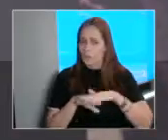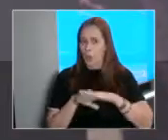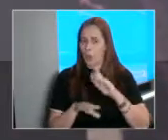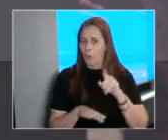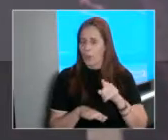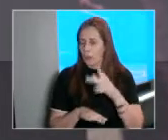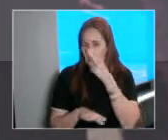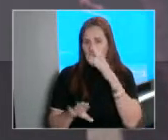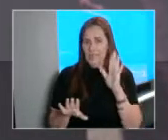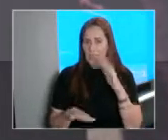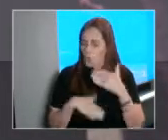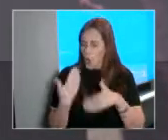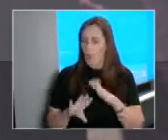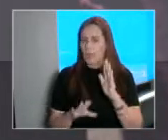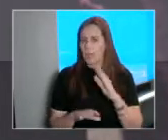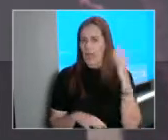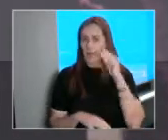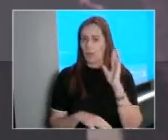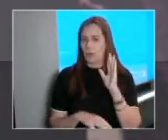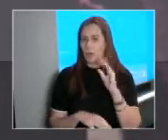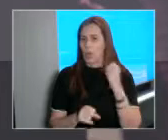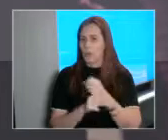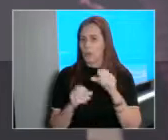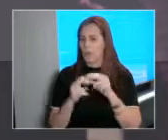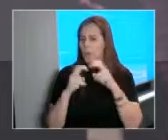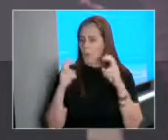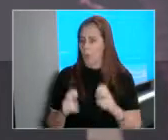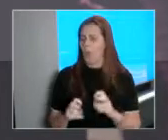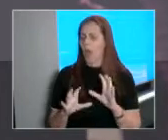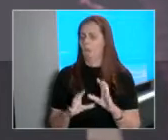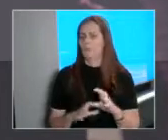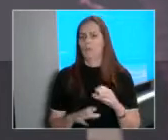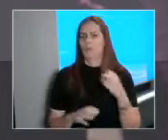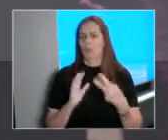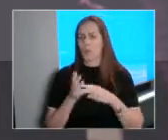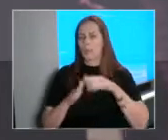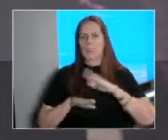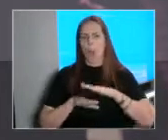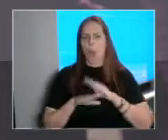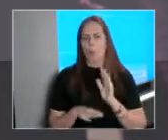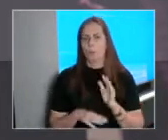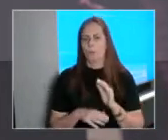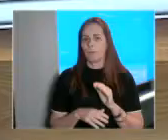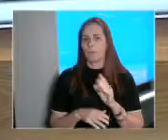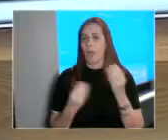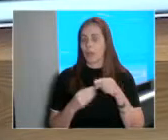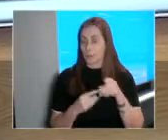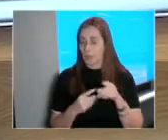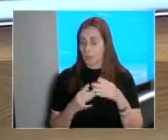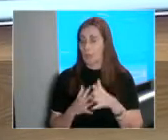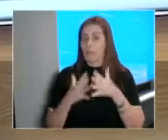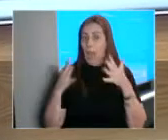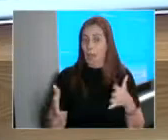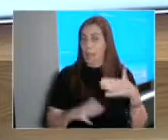שאתה מתנסה תוך כדי הלימודים, ועבדנו עם מותת הלומה כמה שנים על תוכנית התמחות. עכשיו הדבר הזה